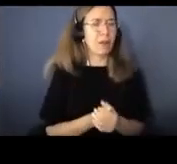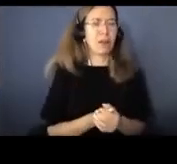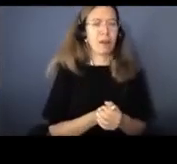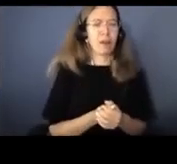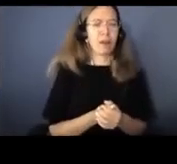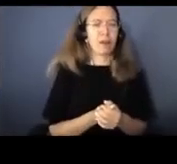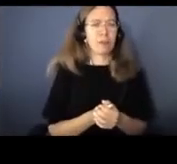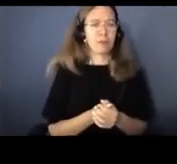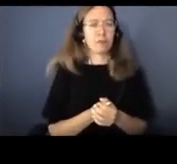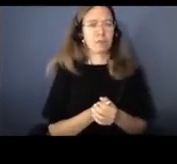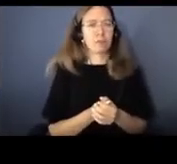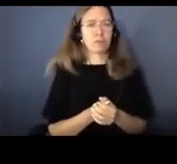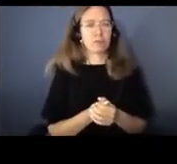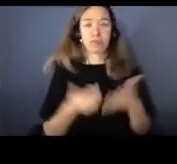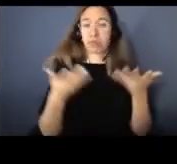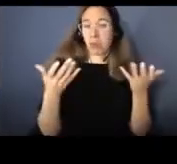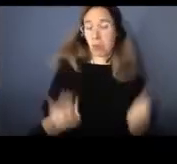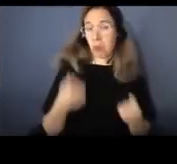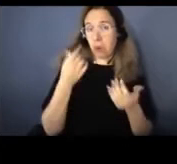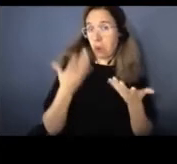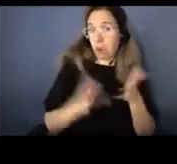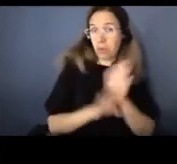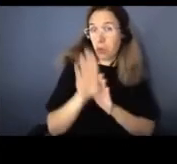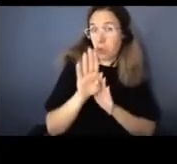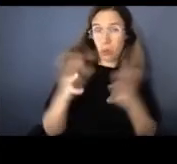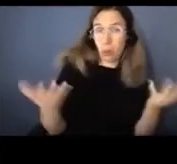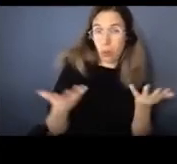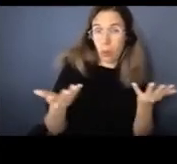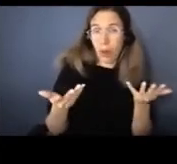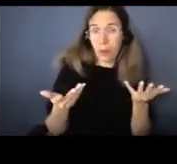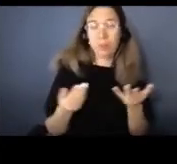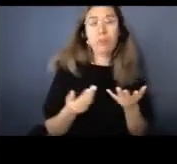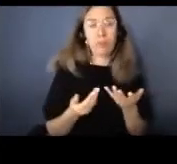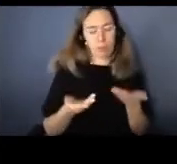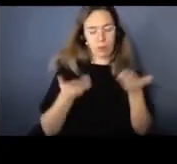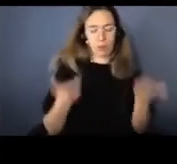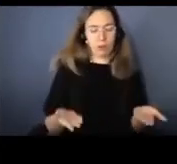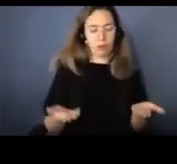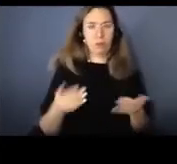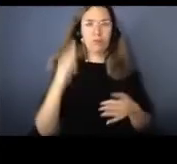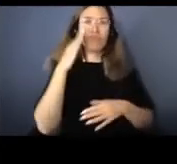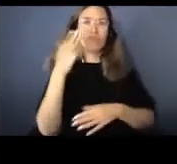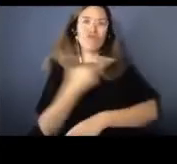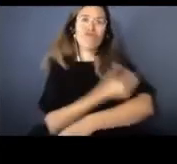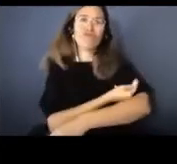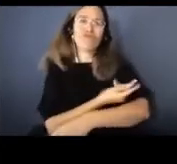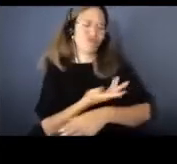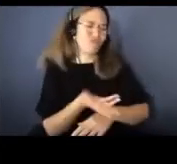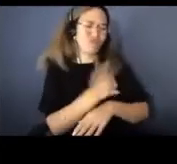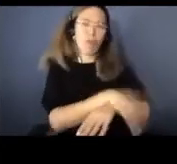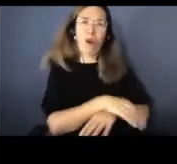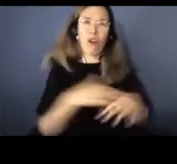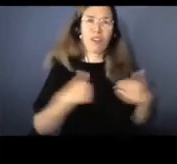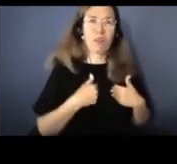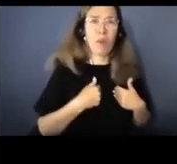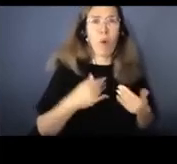premières évolutions qu'on pourrait voir, ça serait peut-être celle de croire que les euthanasies de convenance ne